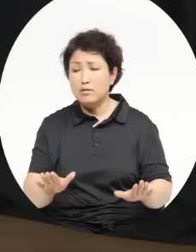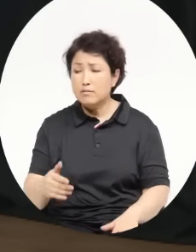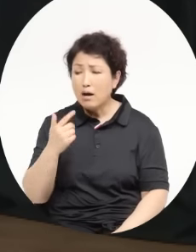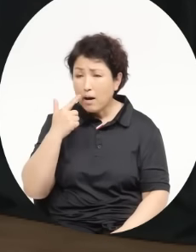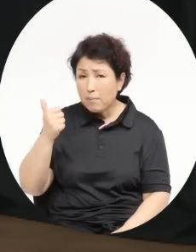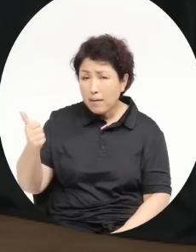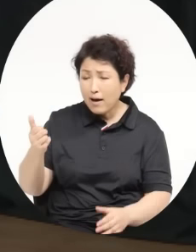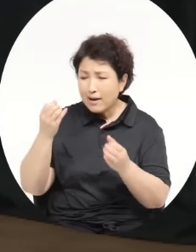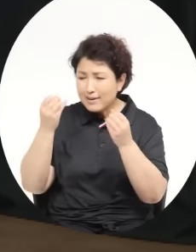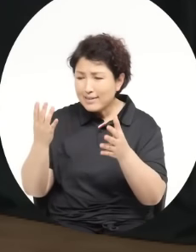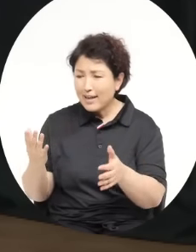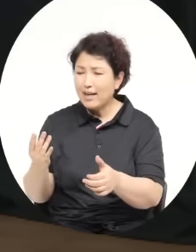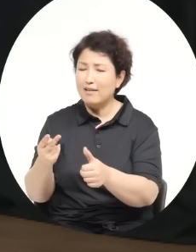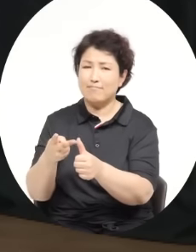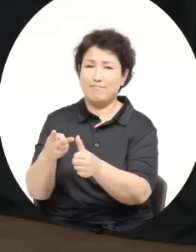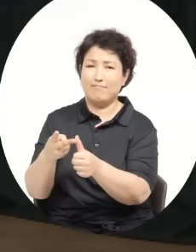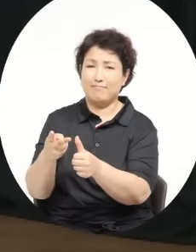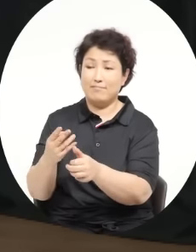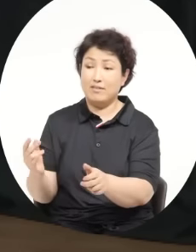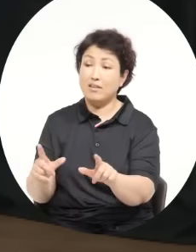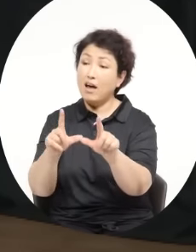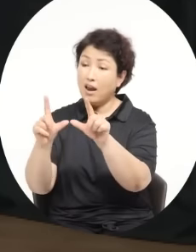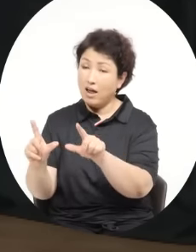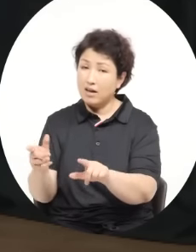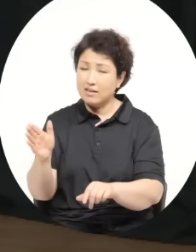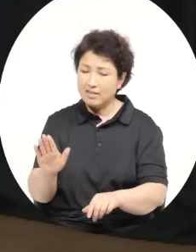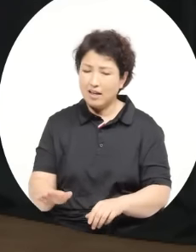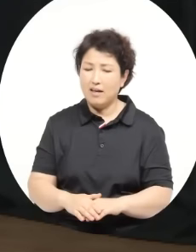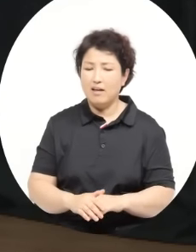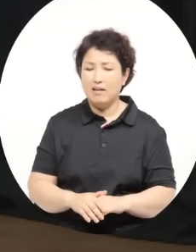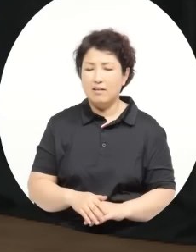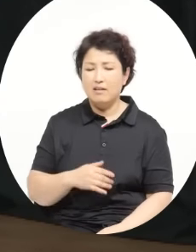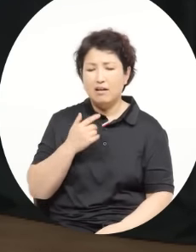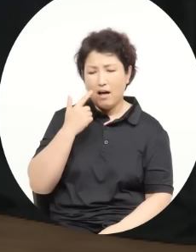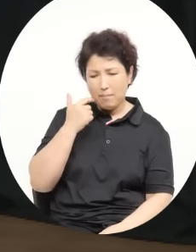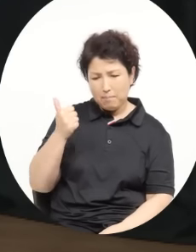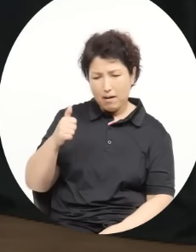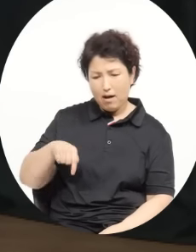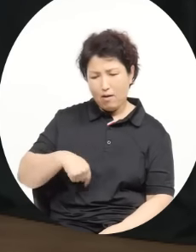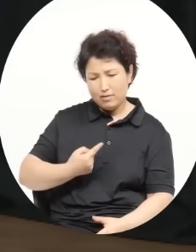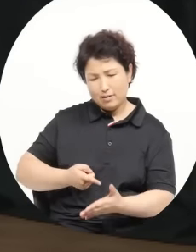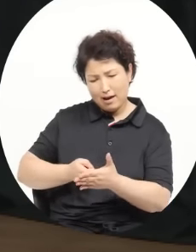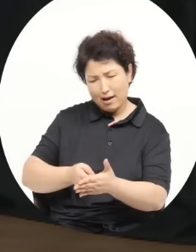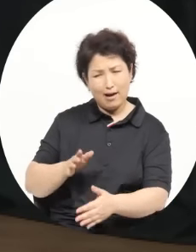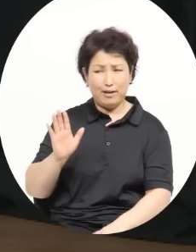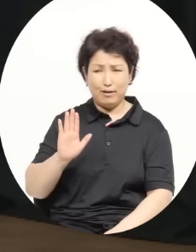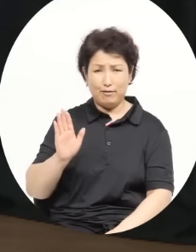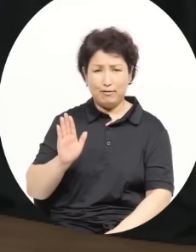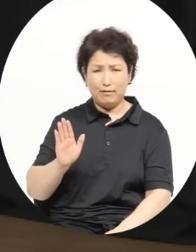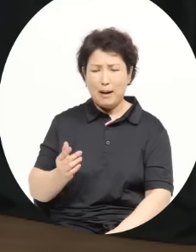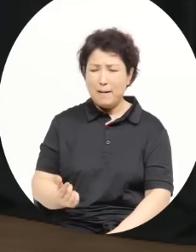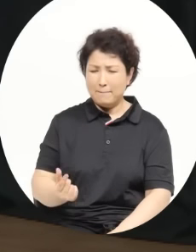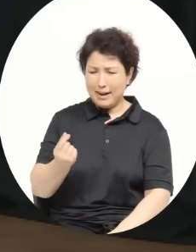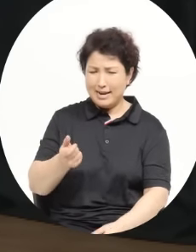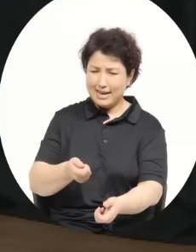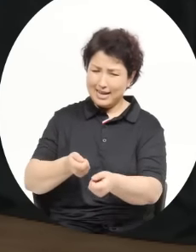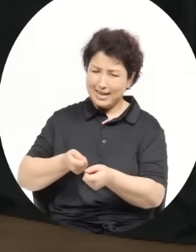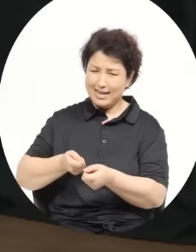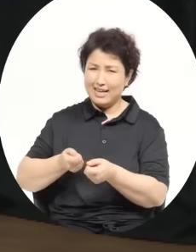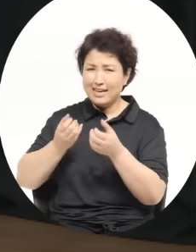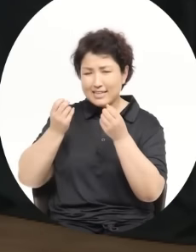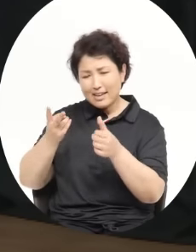보면서 아, 우리 아빠가 더 빨리 이 새어머니를 만났으면